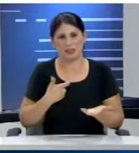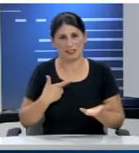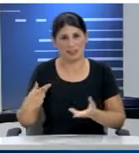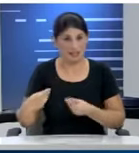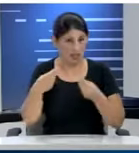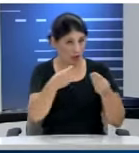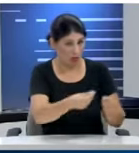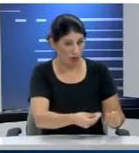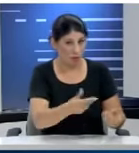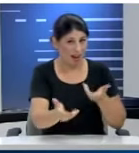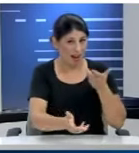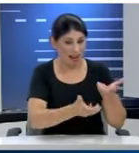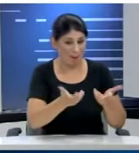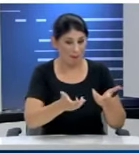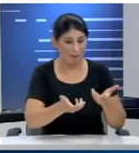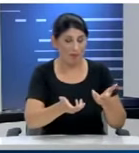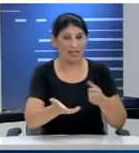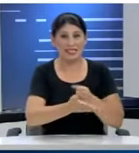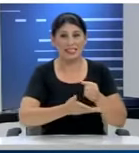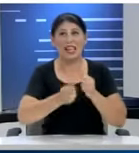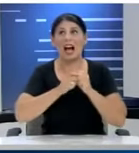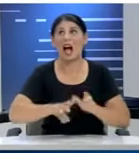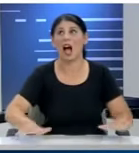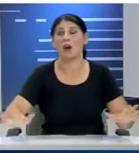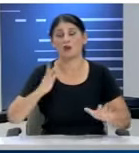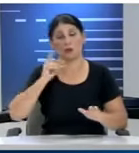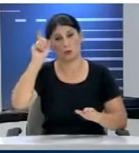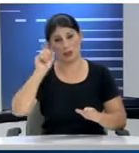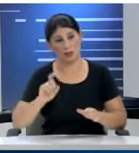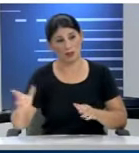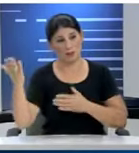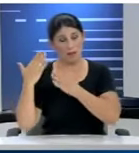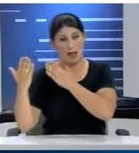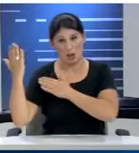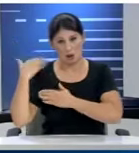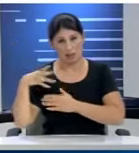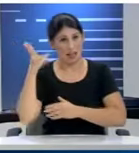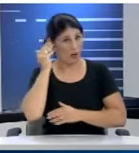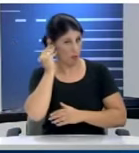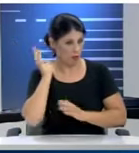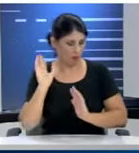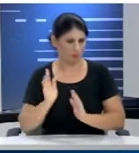παραλάβατε καμένη γη και χάος, όπως ενδεχομένως παλαιότερα να ακούγαμε.